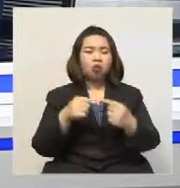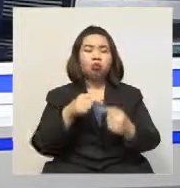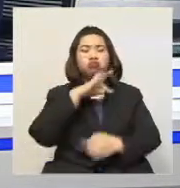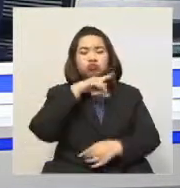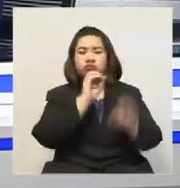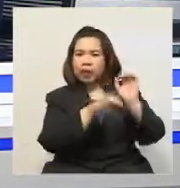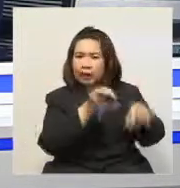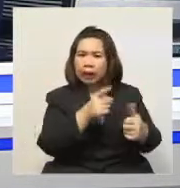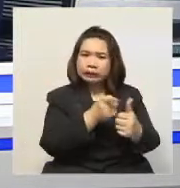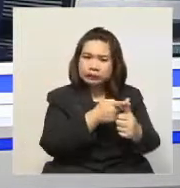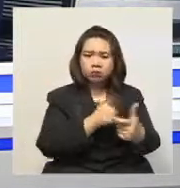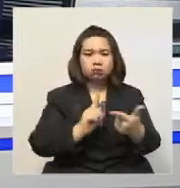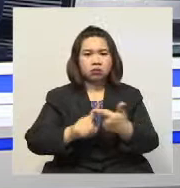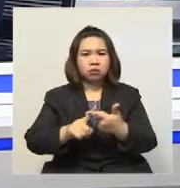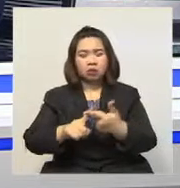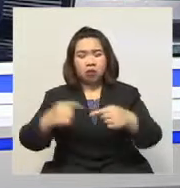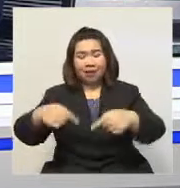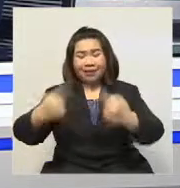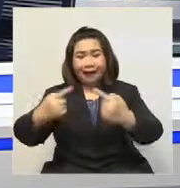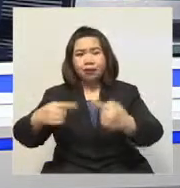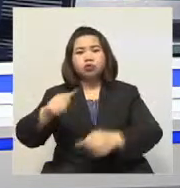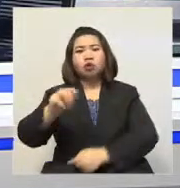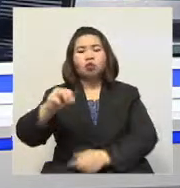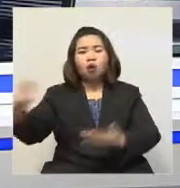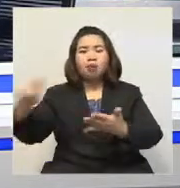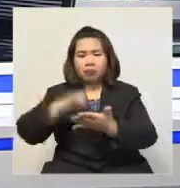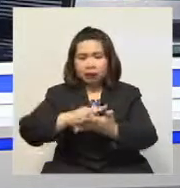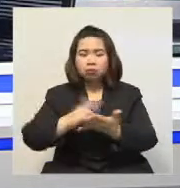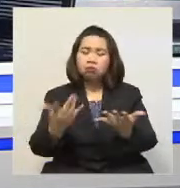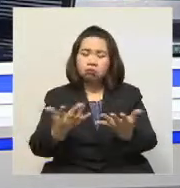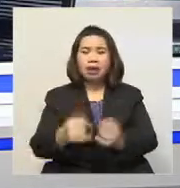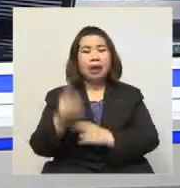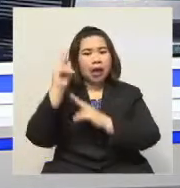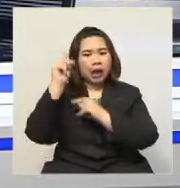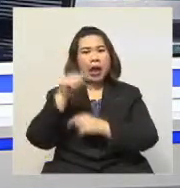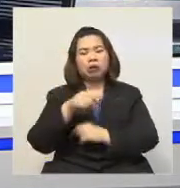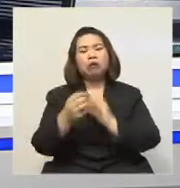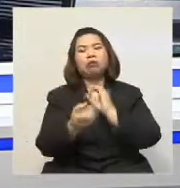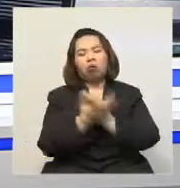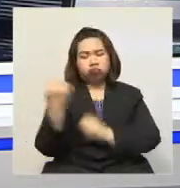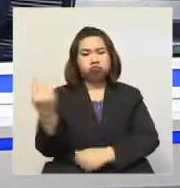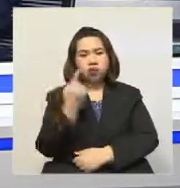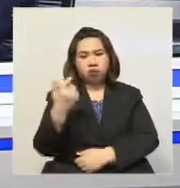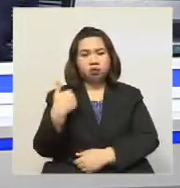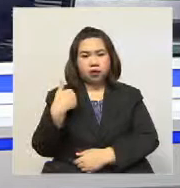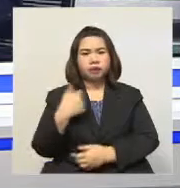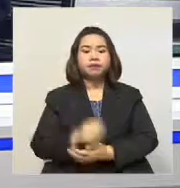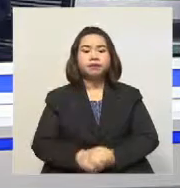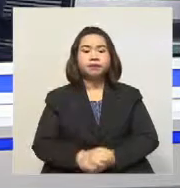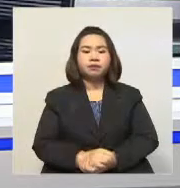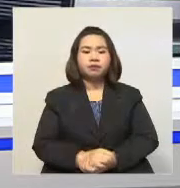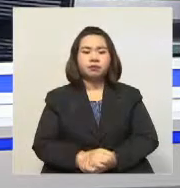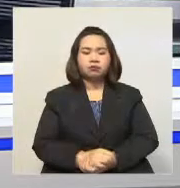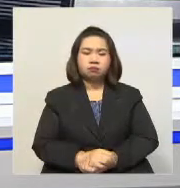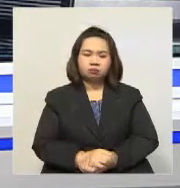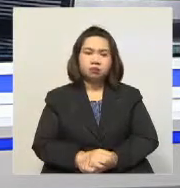ะก็หนึ่งเรื่องของการเดินทางเข้าประเทศผ่านตม.ต่างๆทุกอย่างที่เป็นข่าวก็อาจจะไปกระทบกับการท่องเที่ยวได้นะคะห